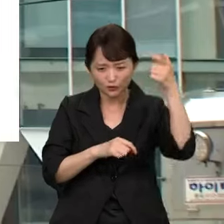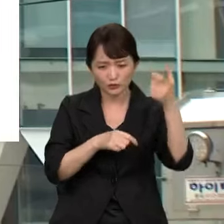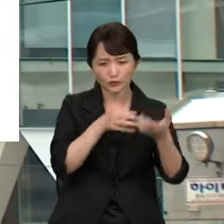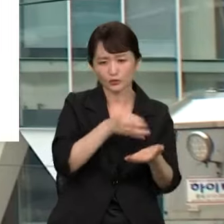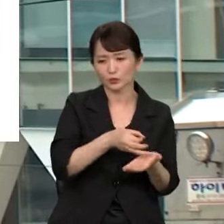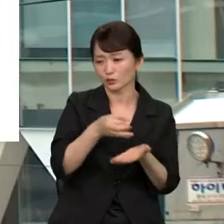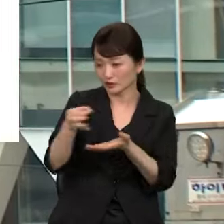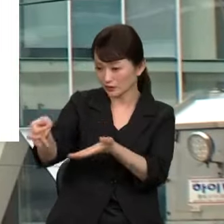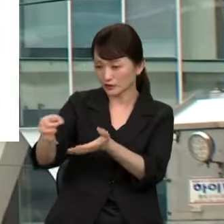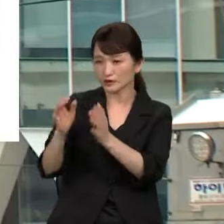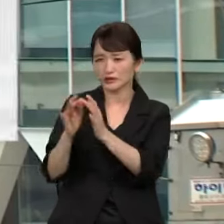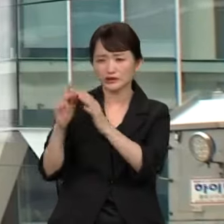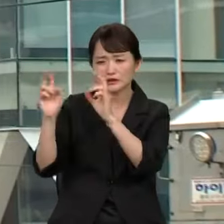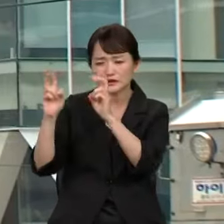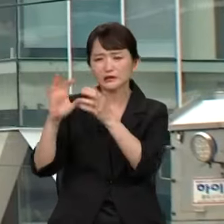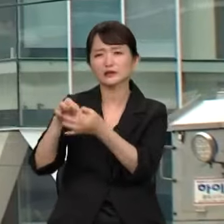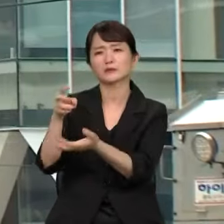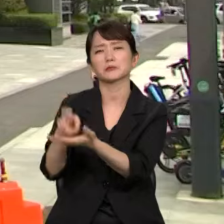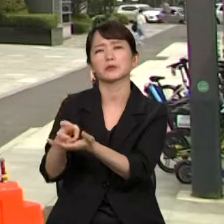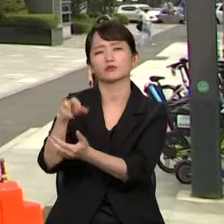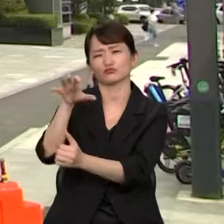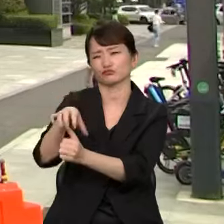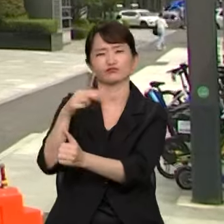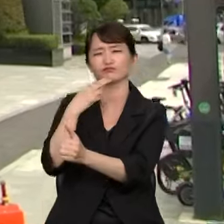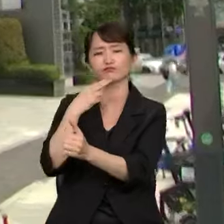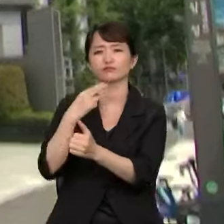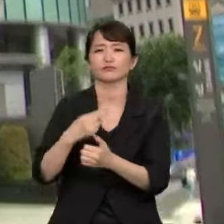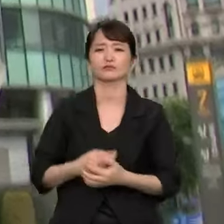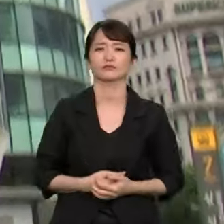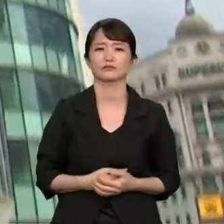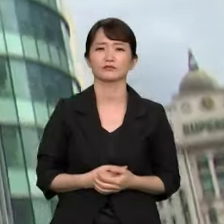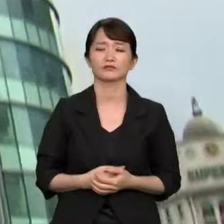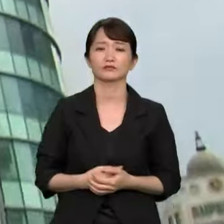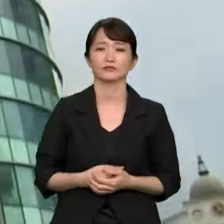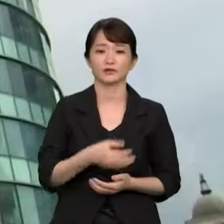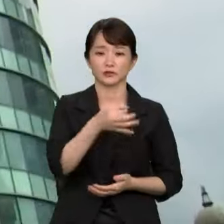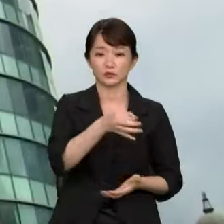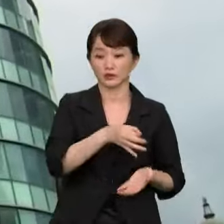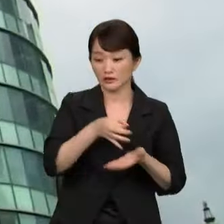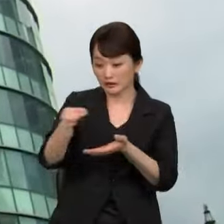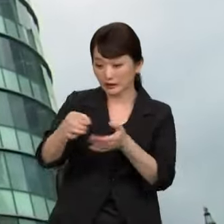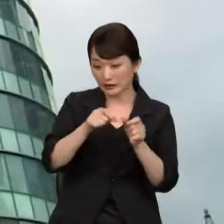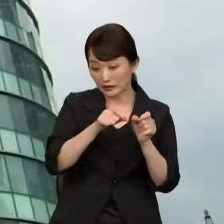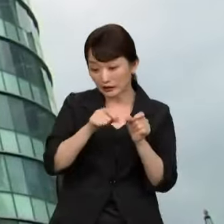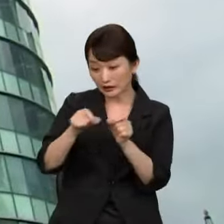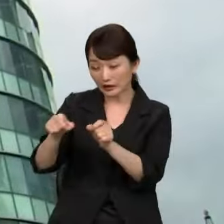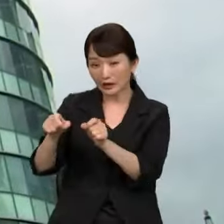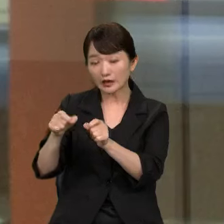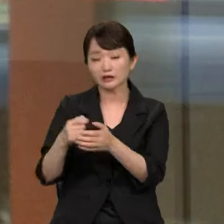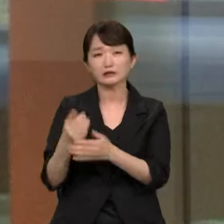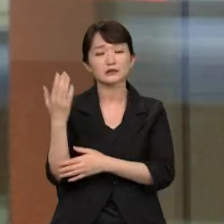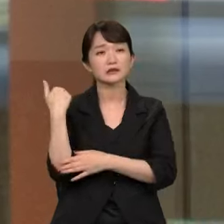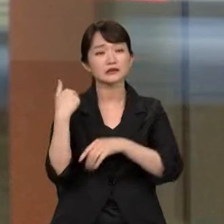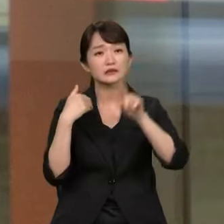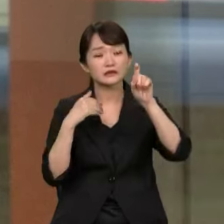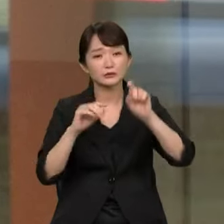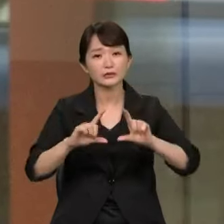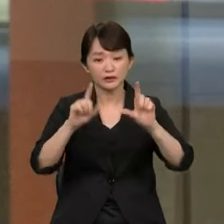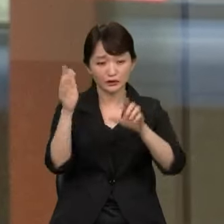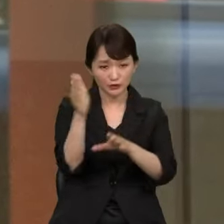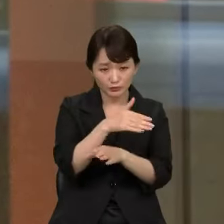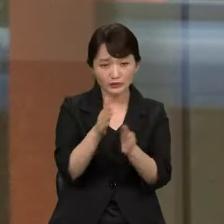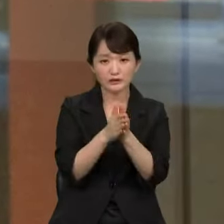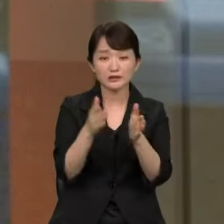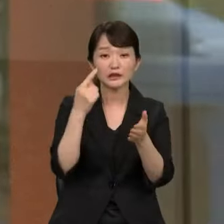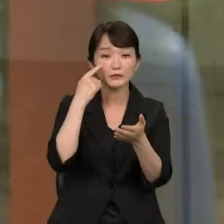이커머스 업체들은 관련 규제가 없습니다. 이 같은 대금 지연 사태는 지난 11일부터 발생한 거로